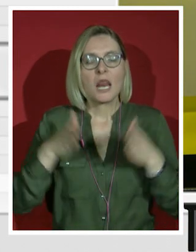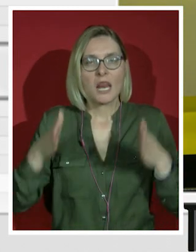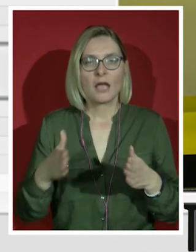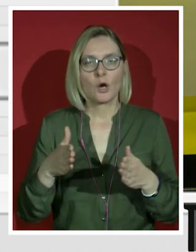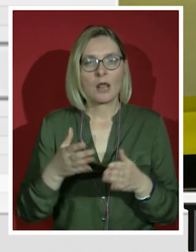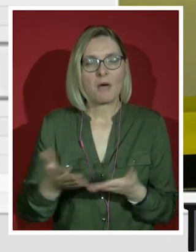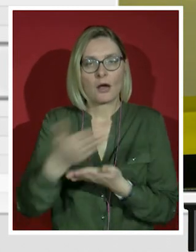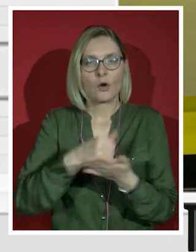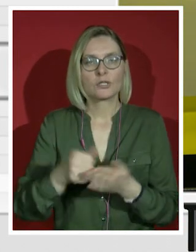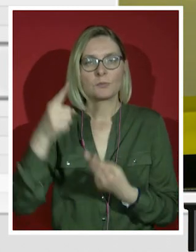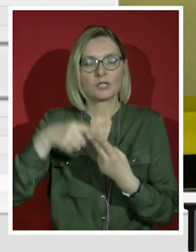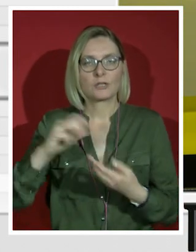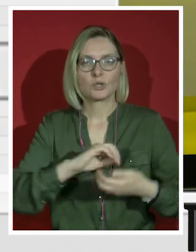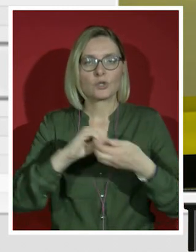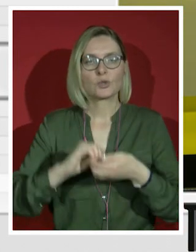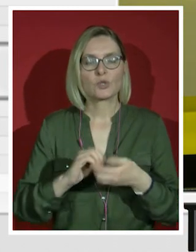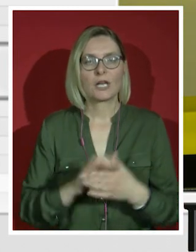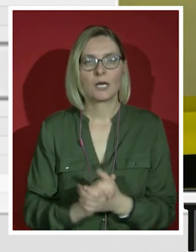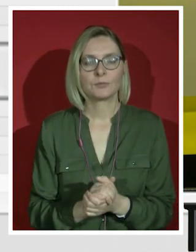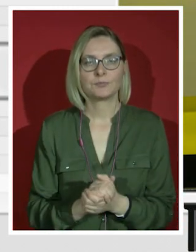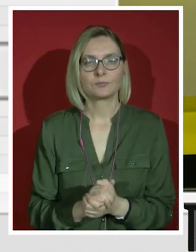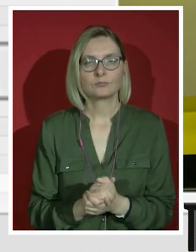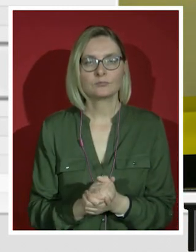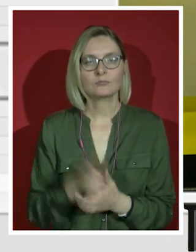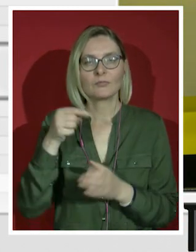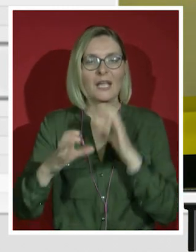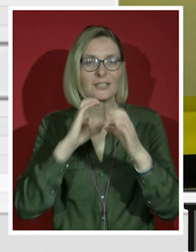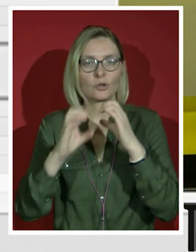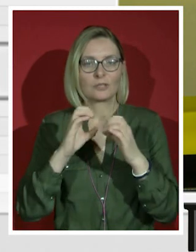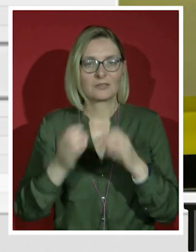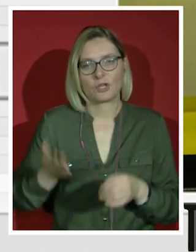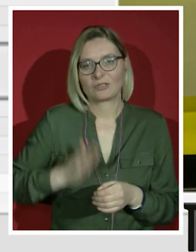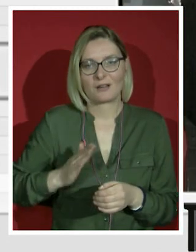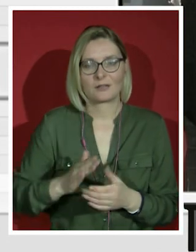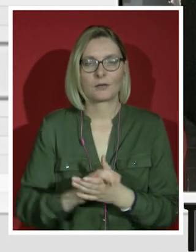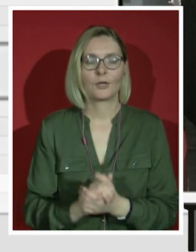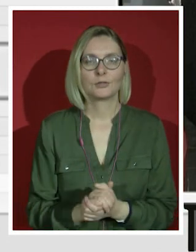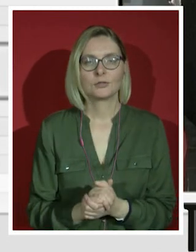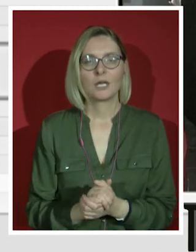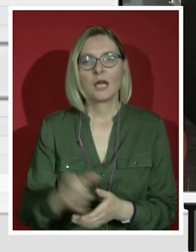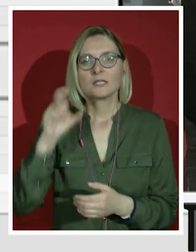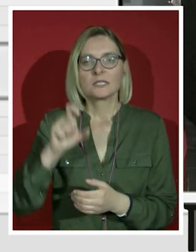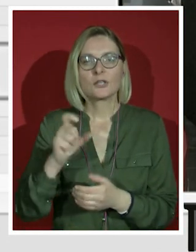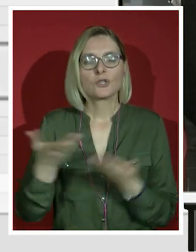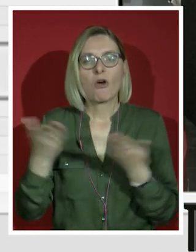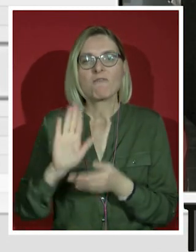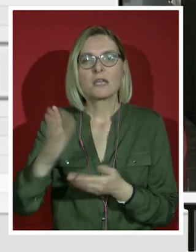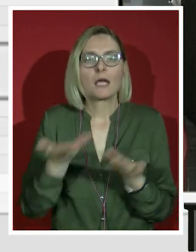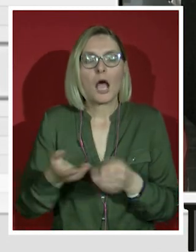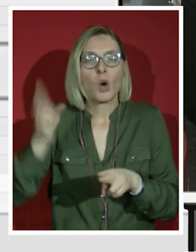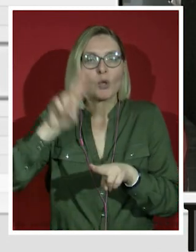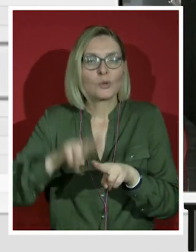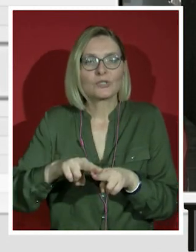Најголема придобивка од пчеларското здружение фактички тоа е едукативниот карактер. Така. Сашо, вие како одлучивте да